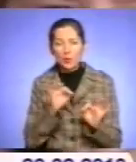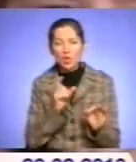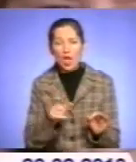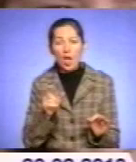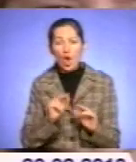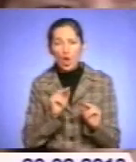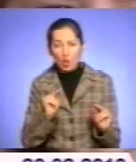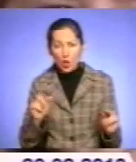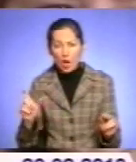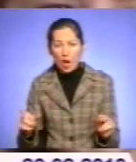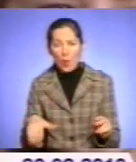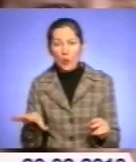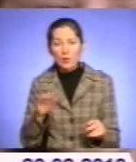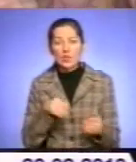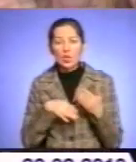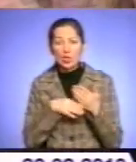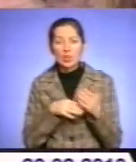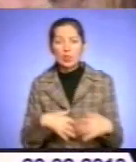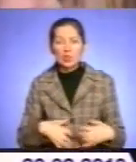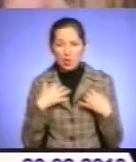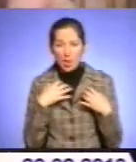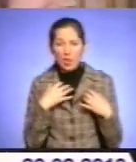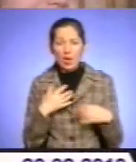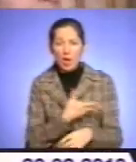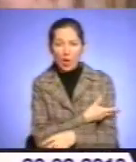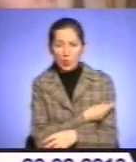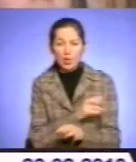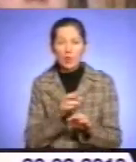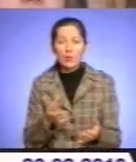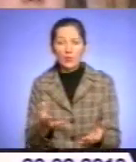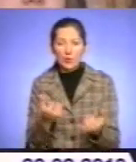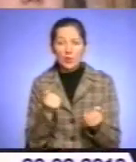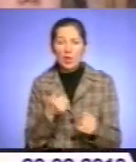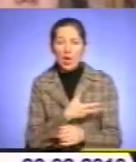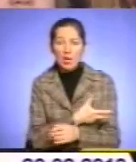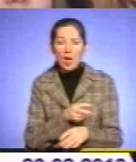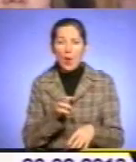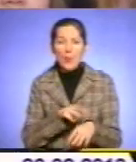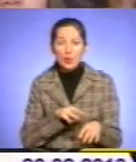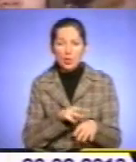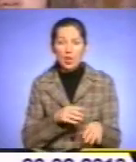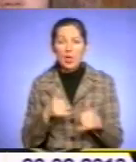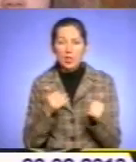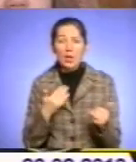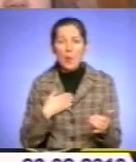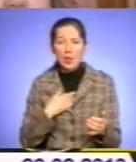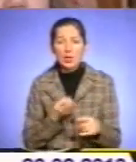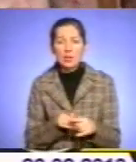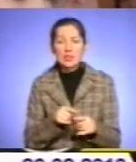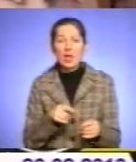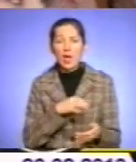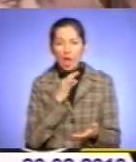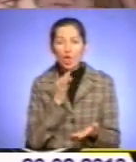життя без прикрас взялися міліціонери. Для мене це, напевно, такий свого роду досвід, який нам розказали, як це